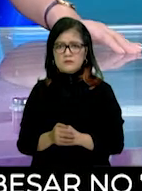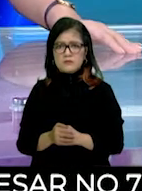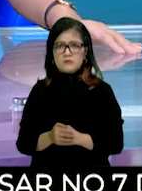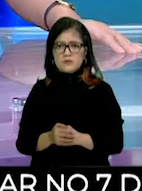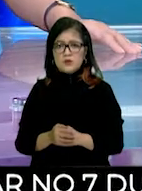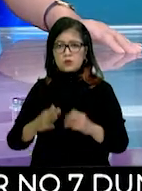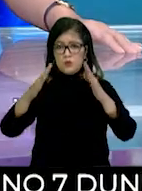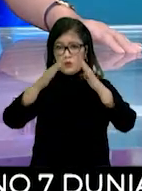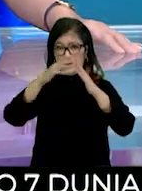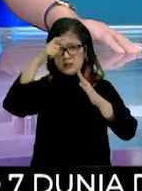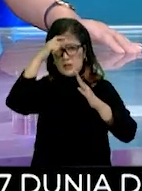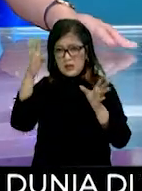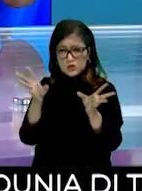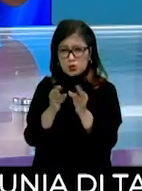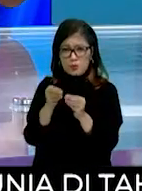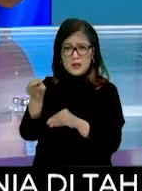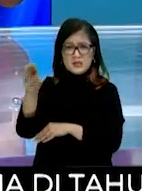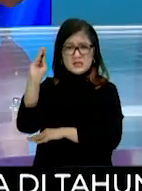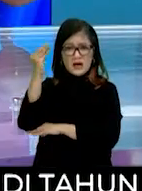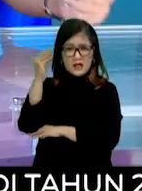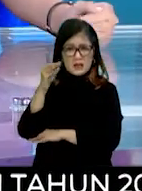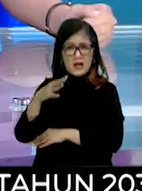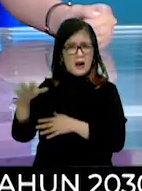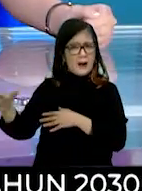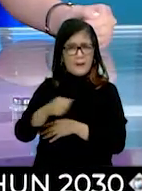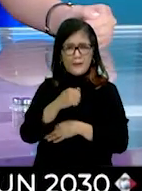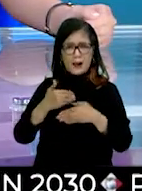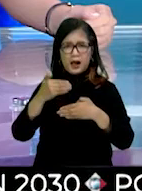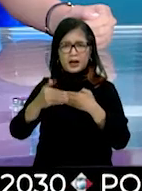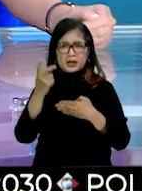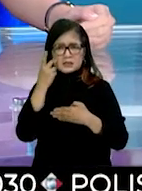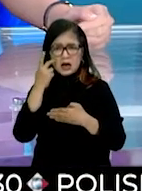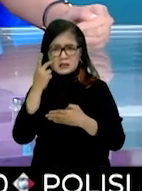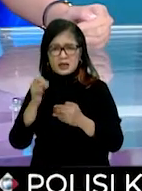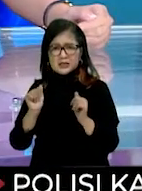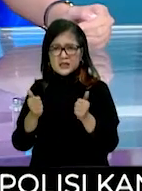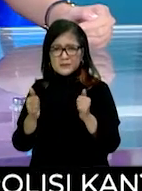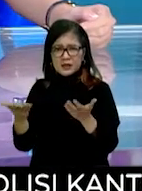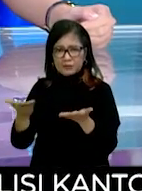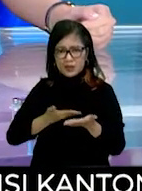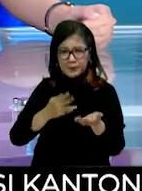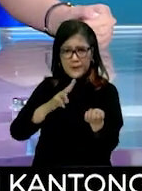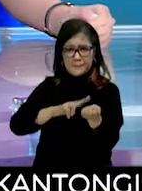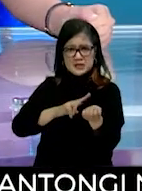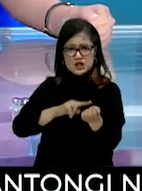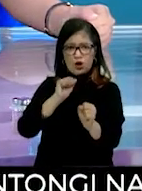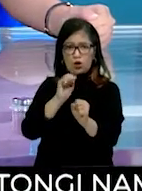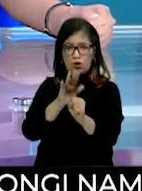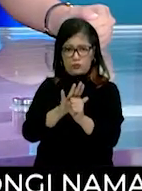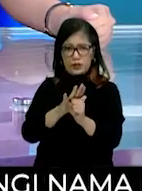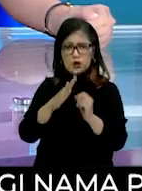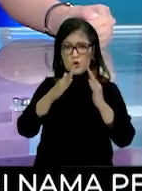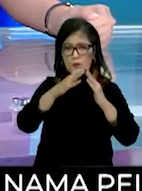Misalnya sejumlah rumah sakit di ibu kota mengambil langkah untuk mengantisipasi lonjakan pasien COVID-19. Rumah sakit Kartika Pulau Mas salah satunya